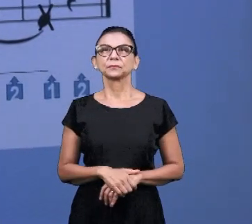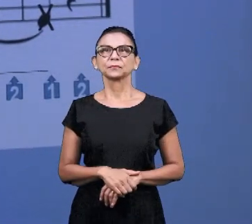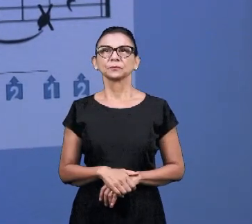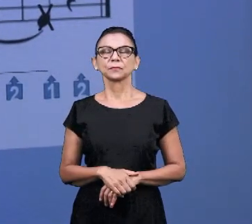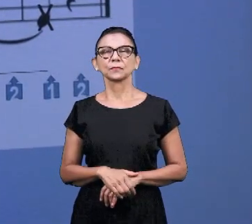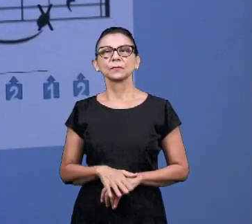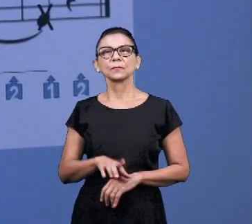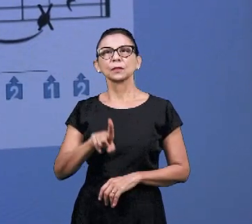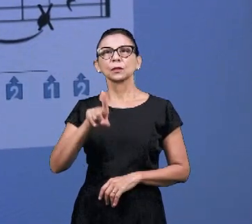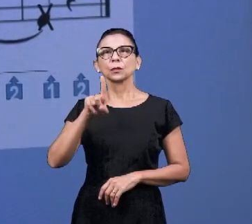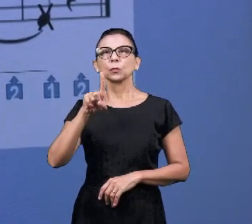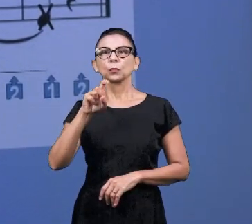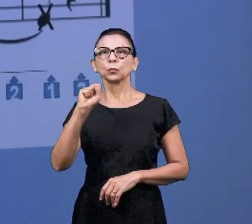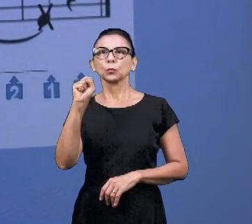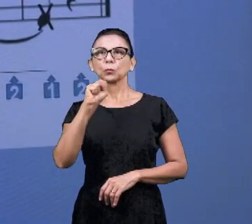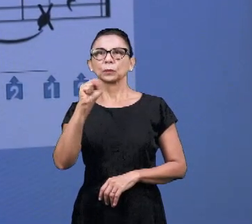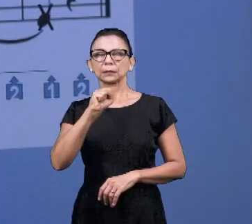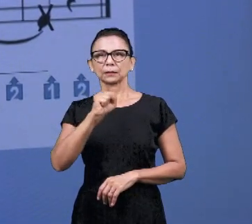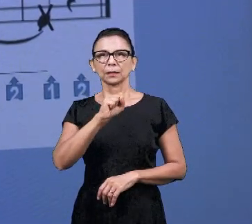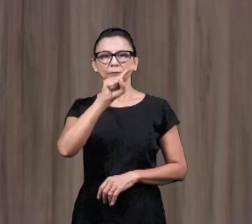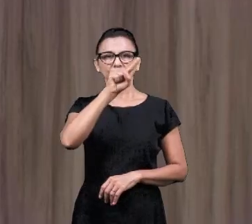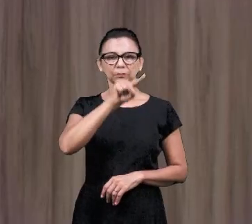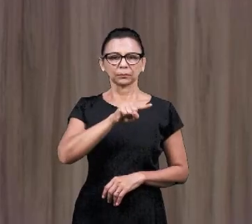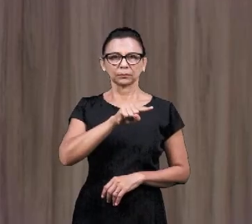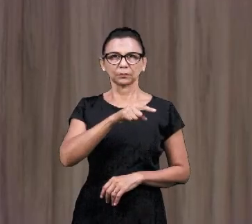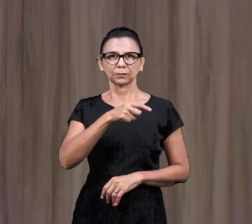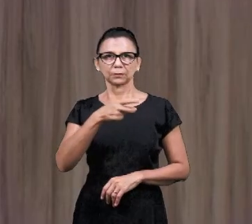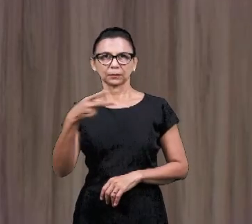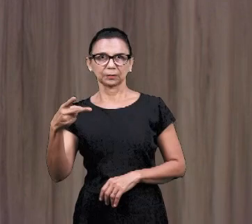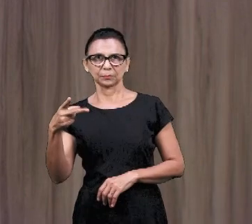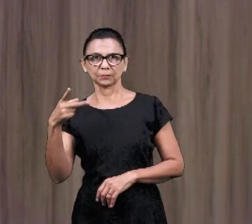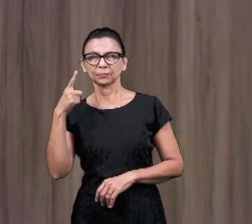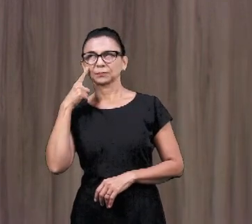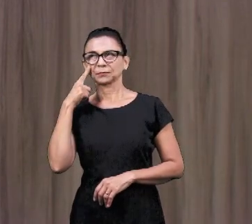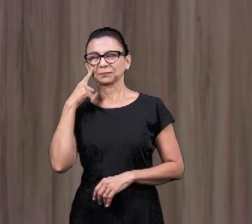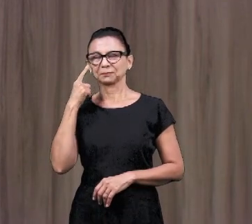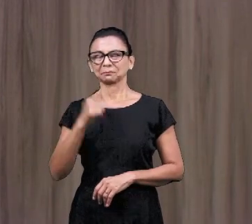la double croche. Nous allons écouter les notes.